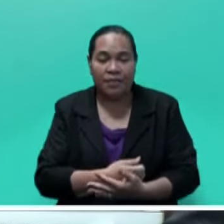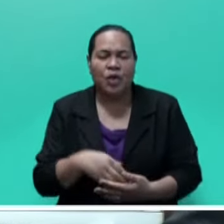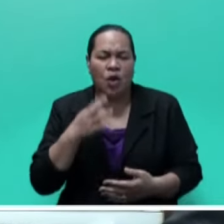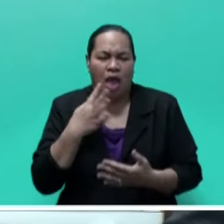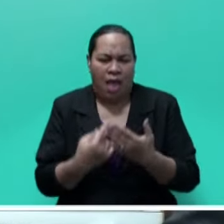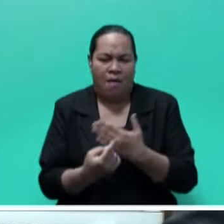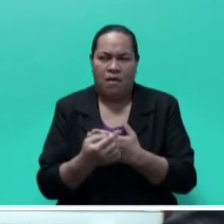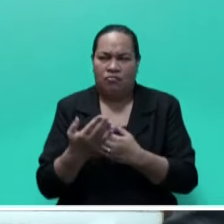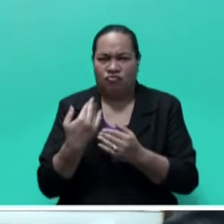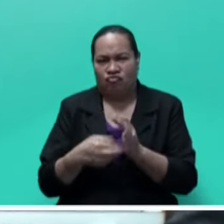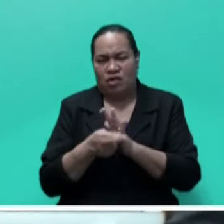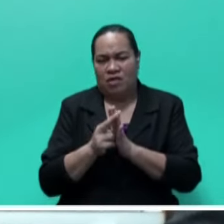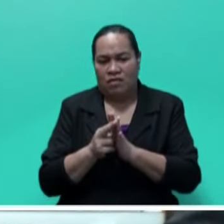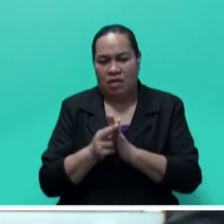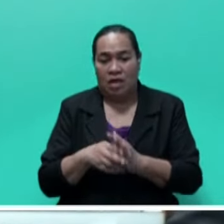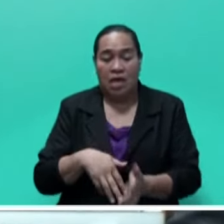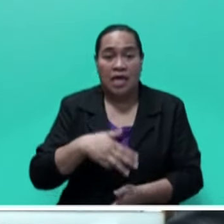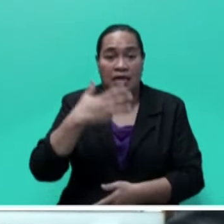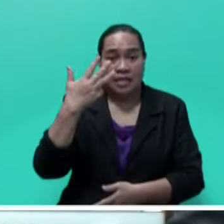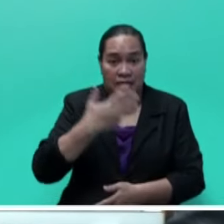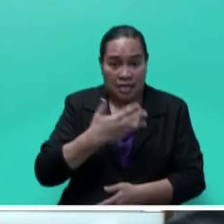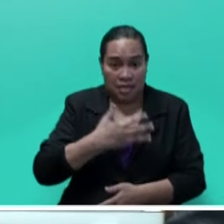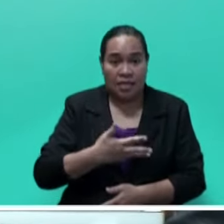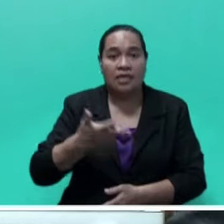tinka diwa walu sanga vulka lima.